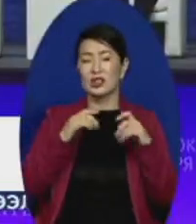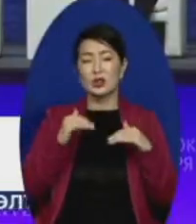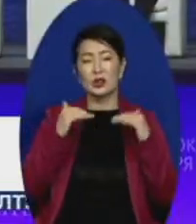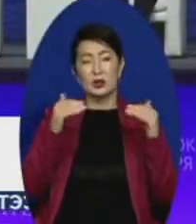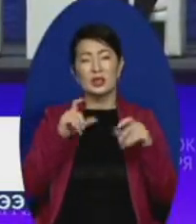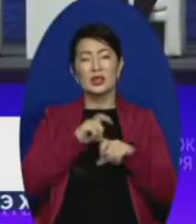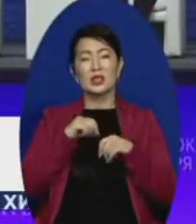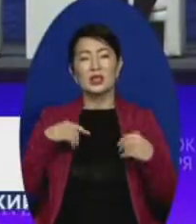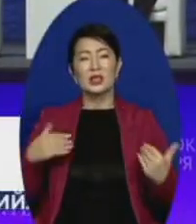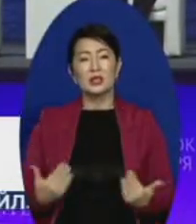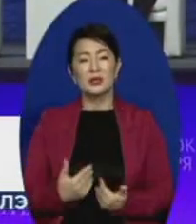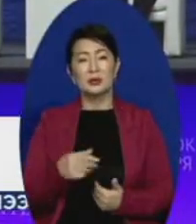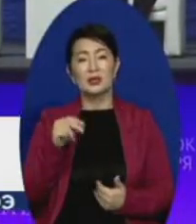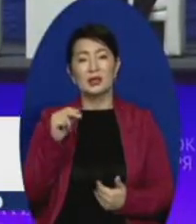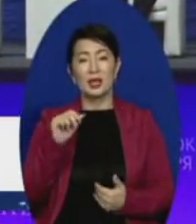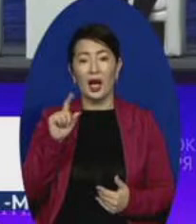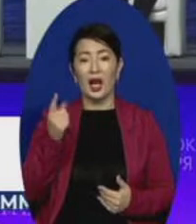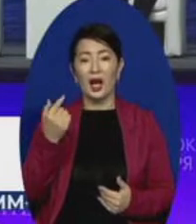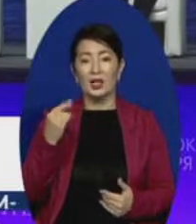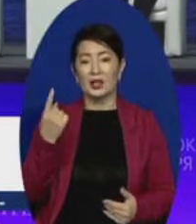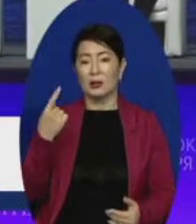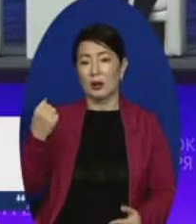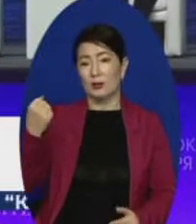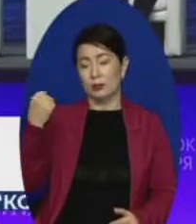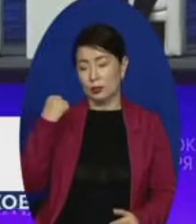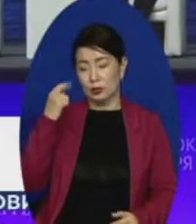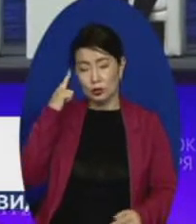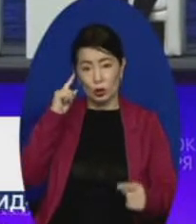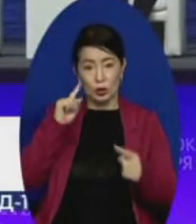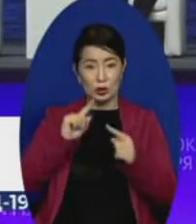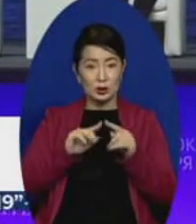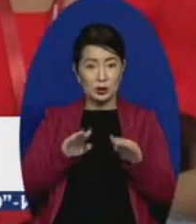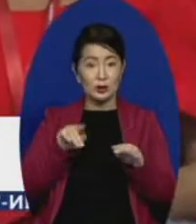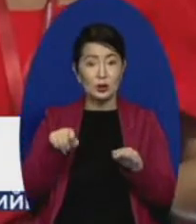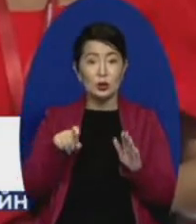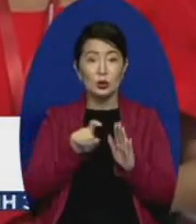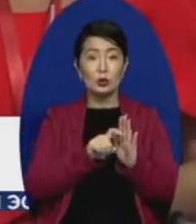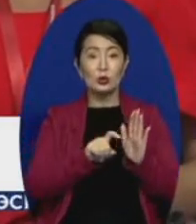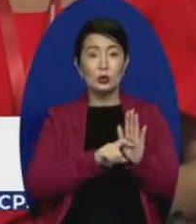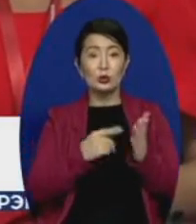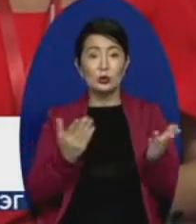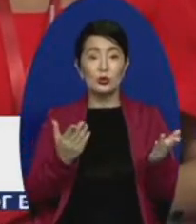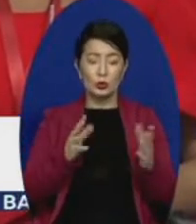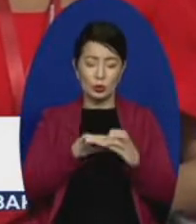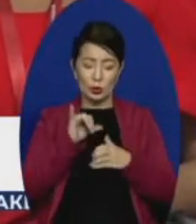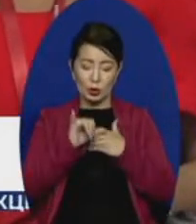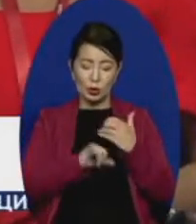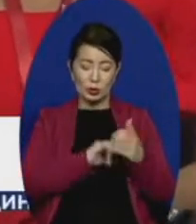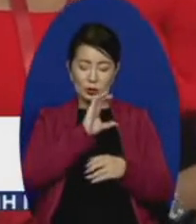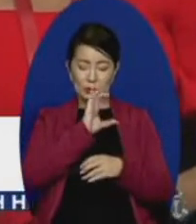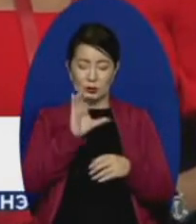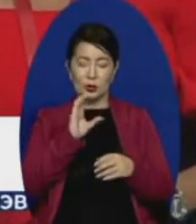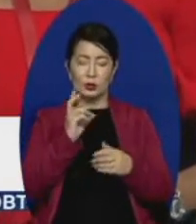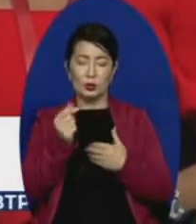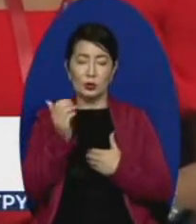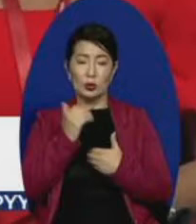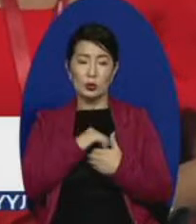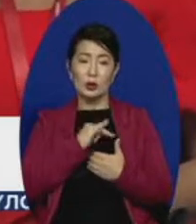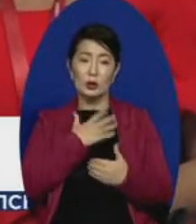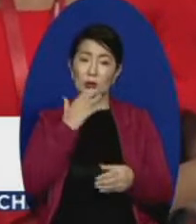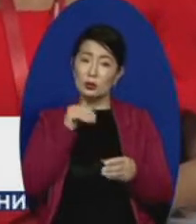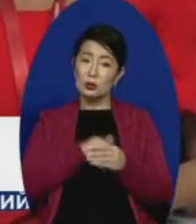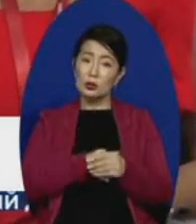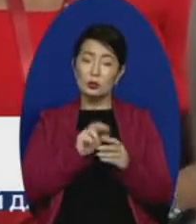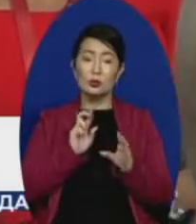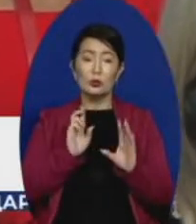өсөлт, иргэдийн амьдралын чанараар Азад тэргүүлэгч орны нэг болох зорилт тавьсан. Тухайн хөтөлбөр бол олон улсын аж ахуйн нэгжүүл, хөрөнгө оруулагчдын идэвхтэй оролцоо,